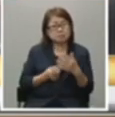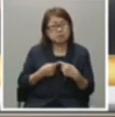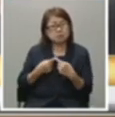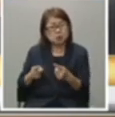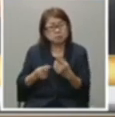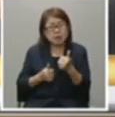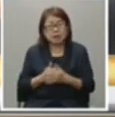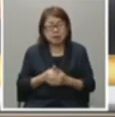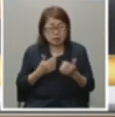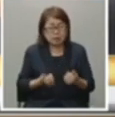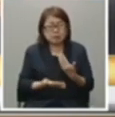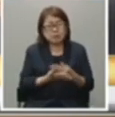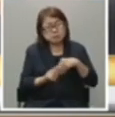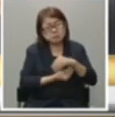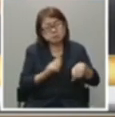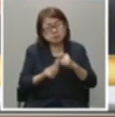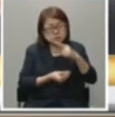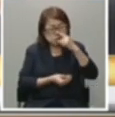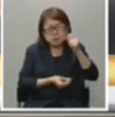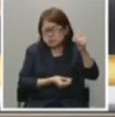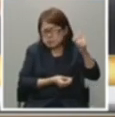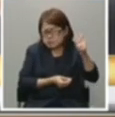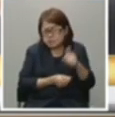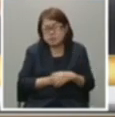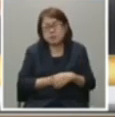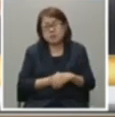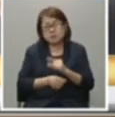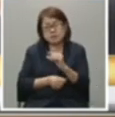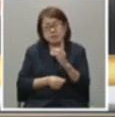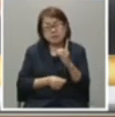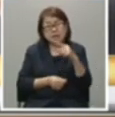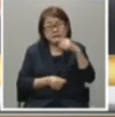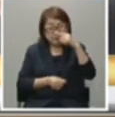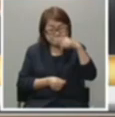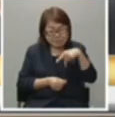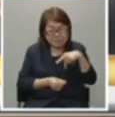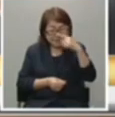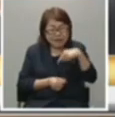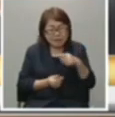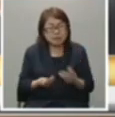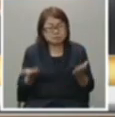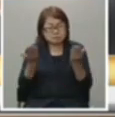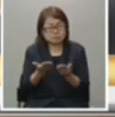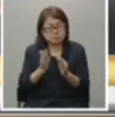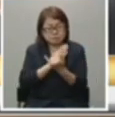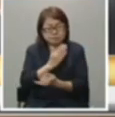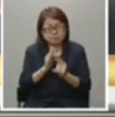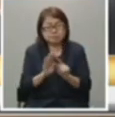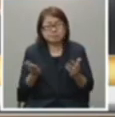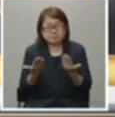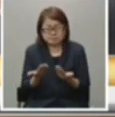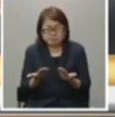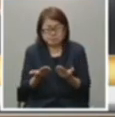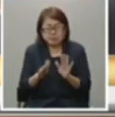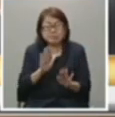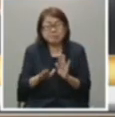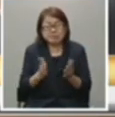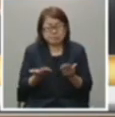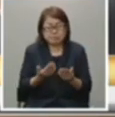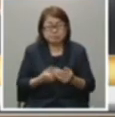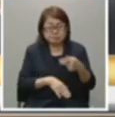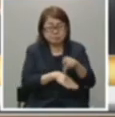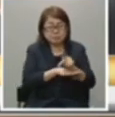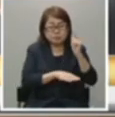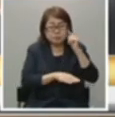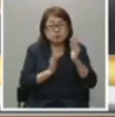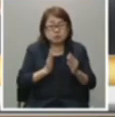เศรษฐกิจไทยยังดีอยู่โดยการเอา GDP ของประเทศไทยไปเทียบกับประเทศต่างๆท่านประธานที่เคารพคะแม้แต่คน